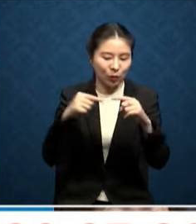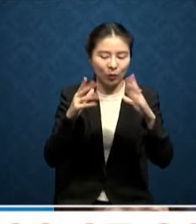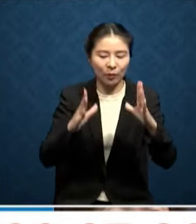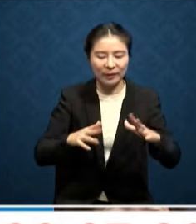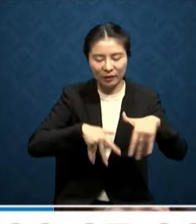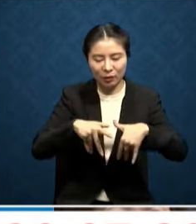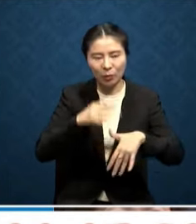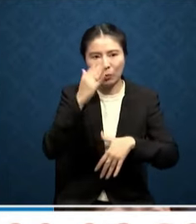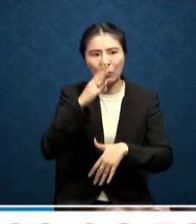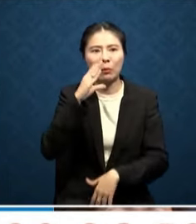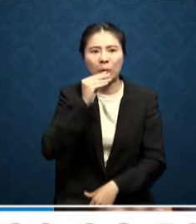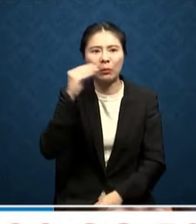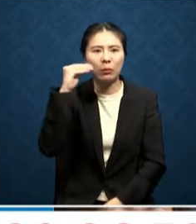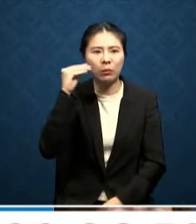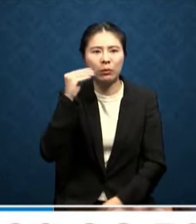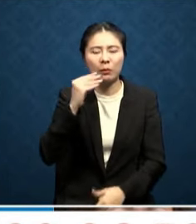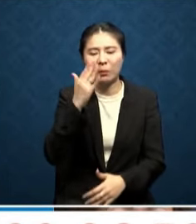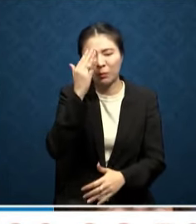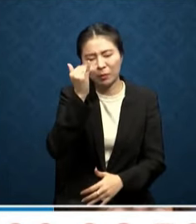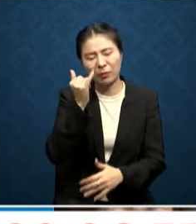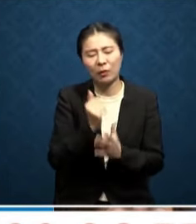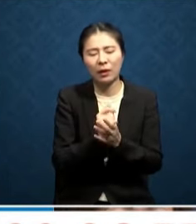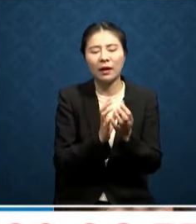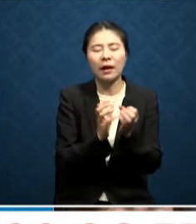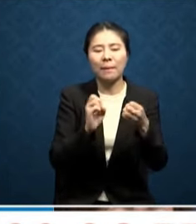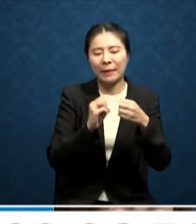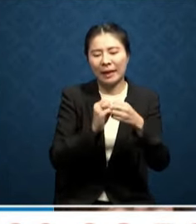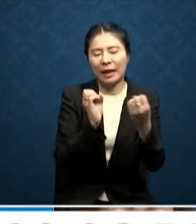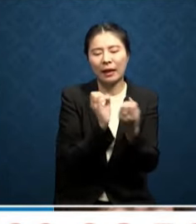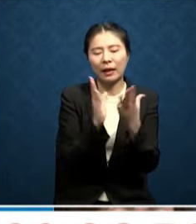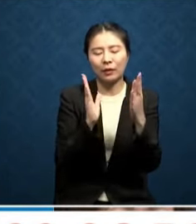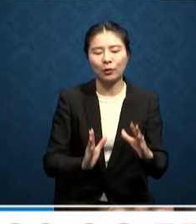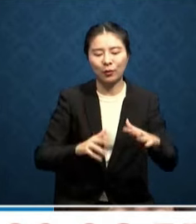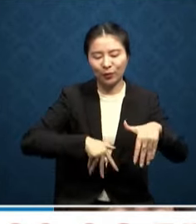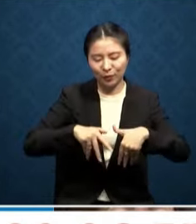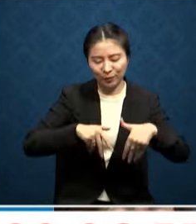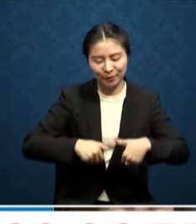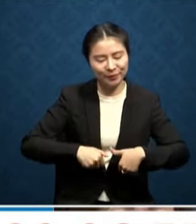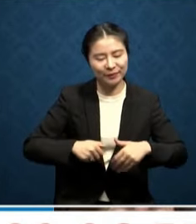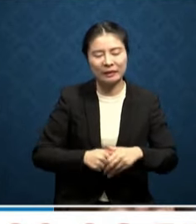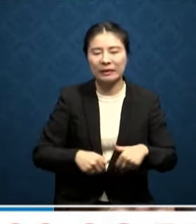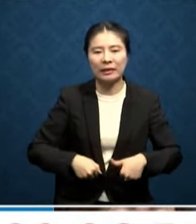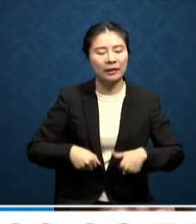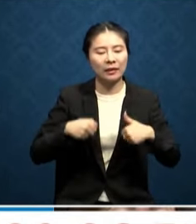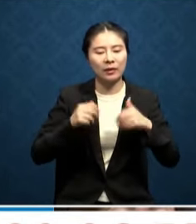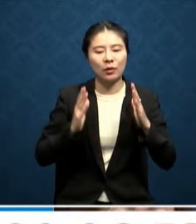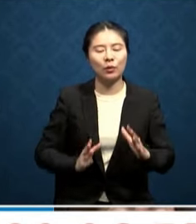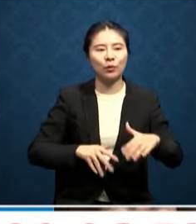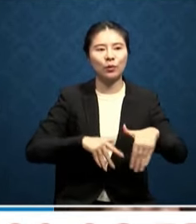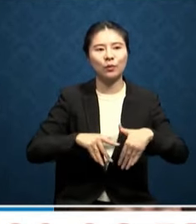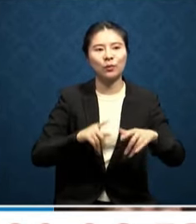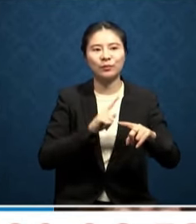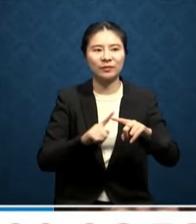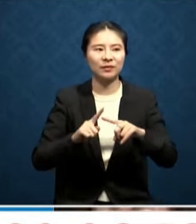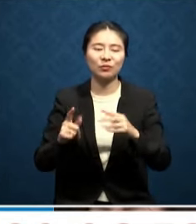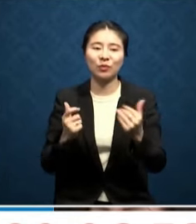นะเพราะมีความรู้สึกว่าเอ่อเป็นเรื่องที่ส่งผลกระทบต่อชีวิตของผู้คนมากมายนั่งอยู่ใน